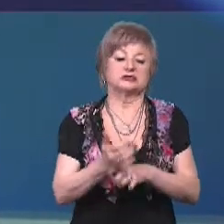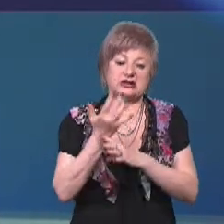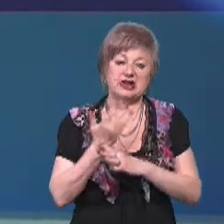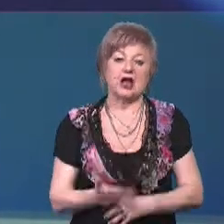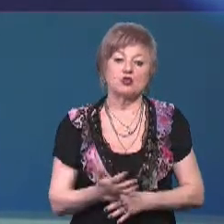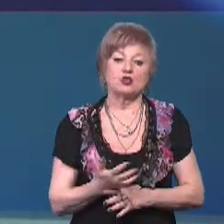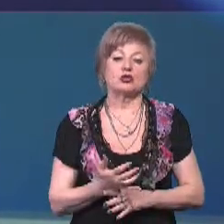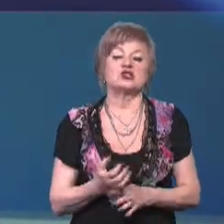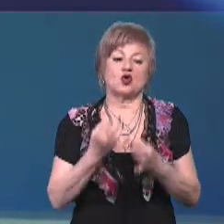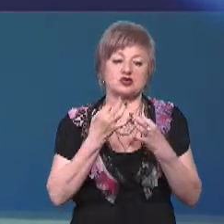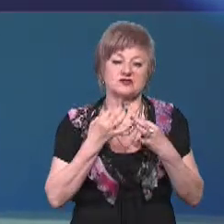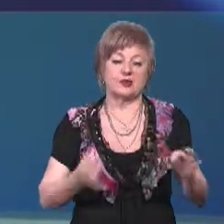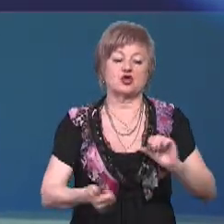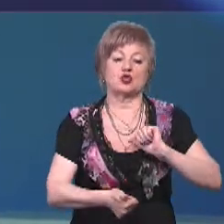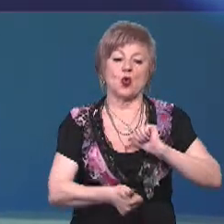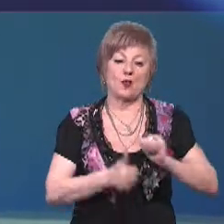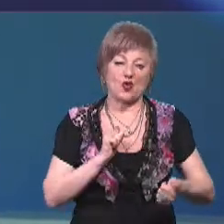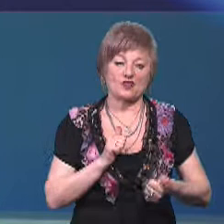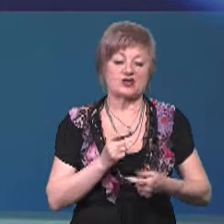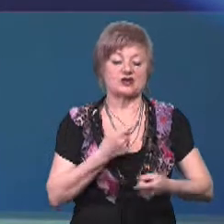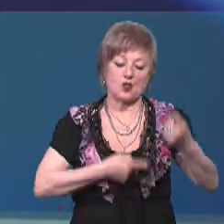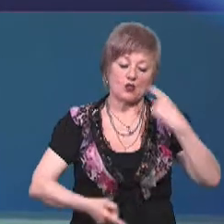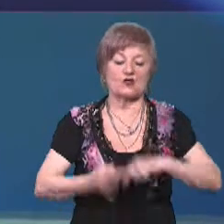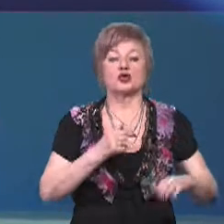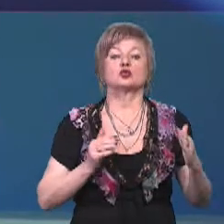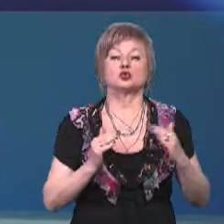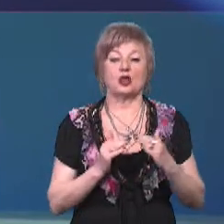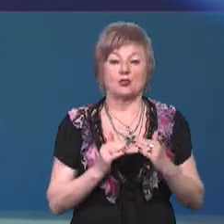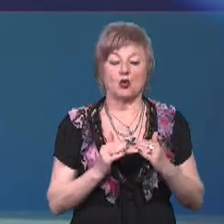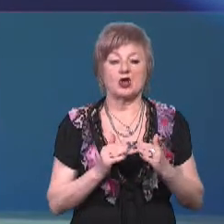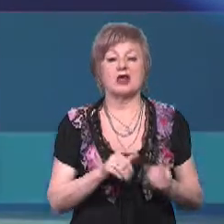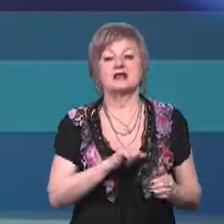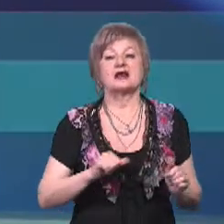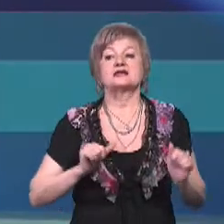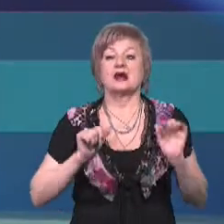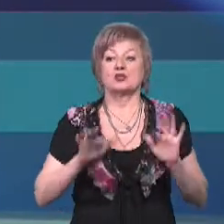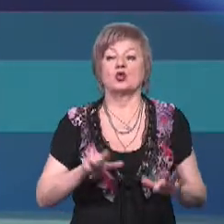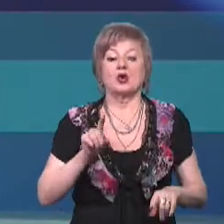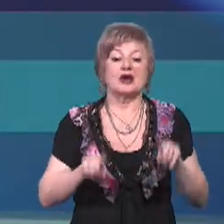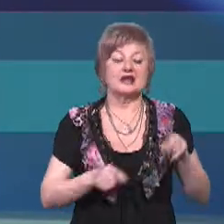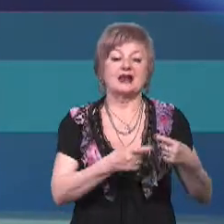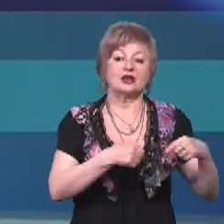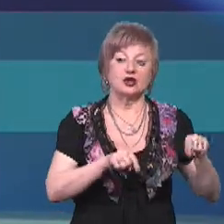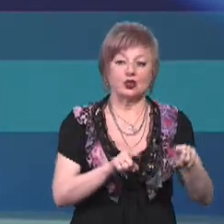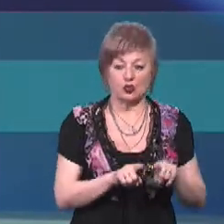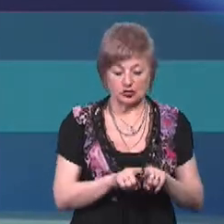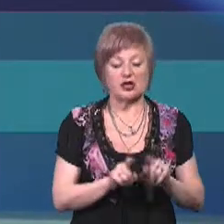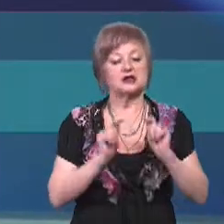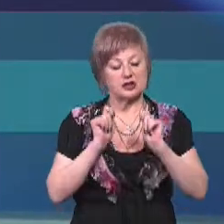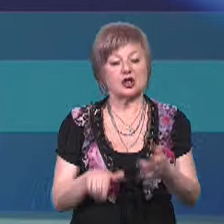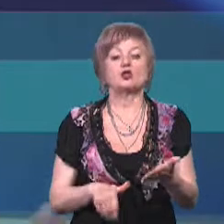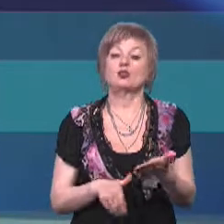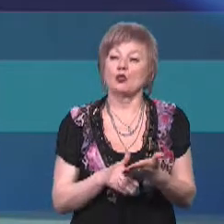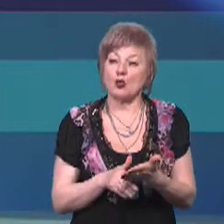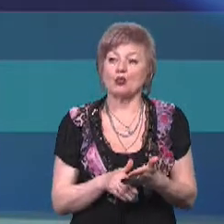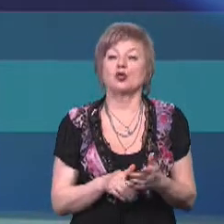їх звільнити, обміняти, повернути додому. Насправді, деякі організації надають дієву допомогу, і хотілося